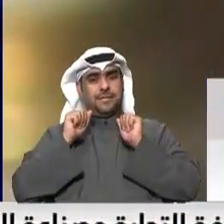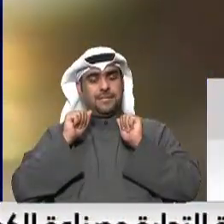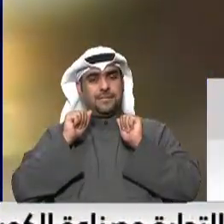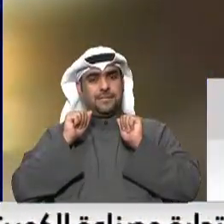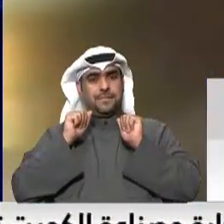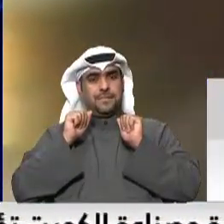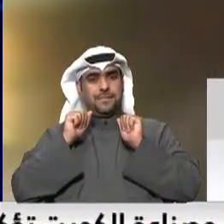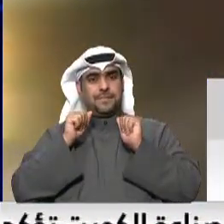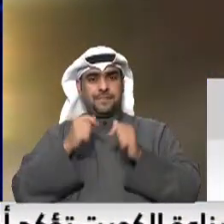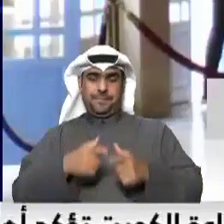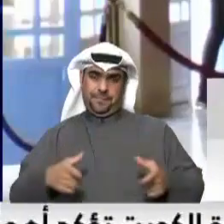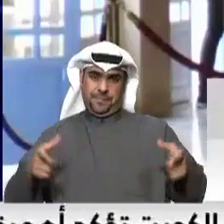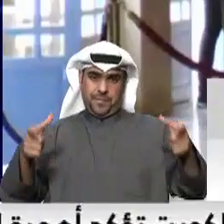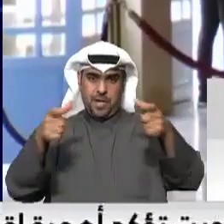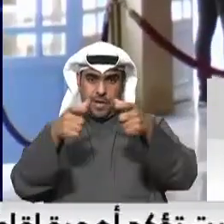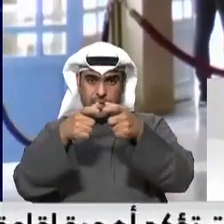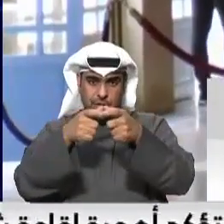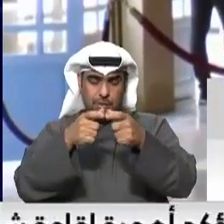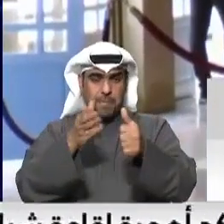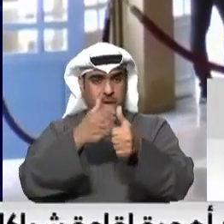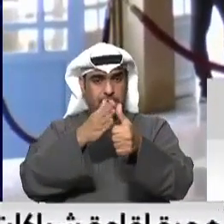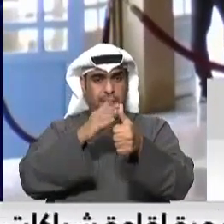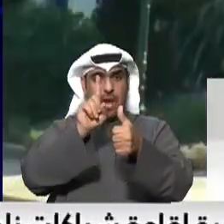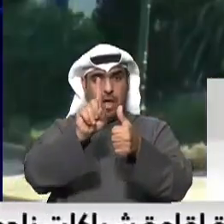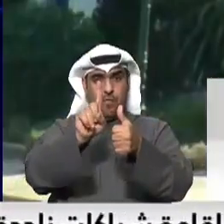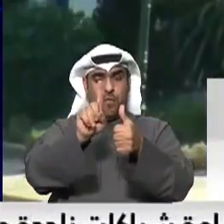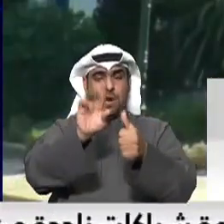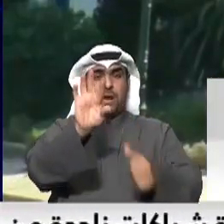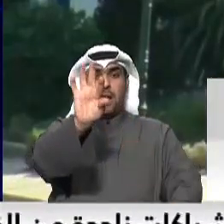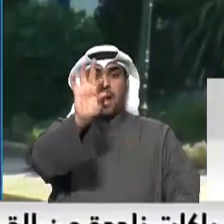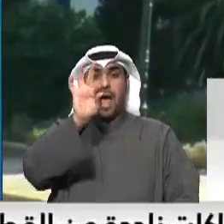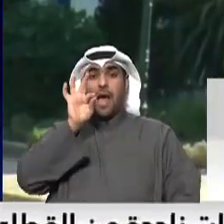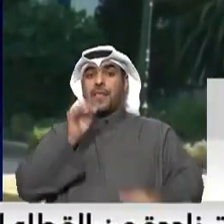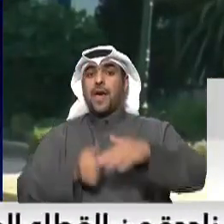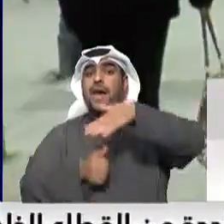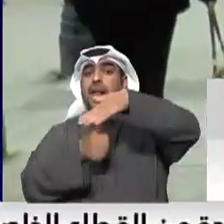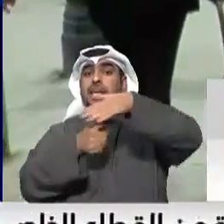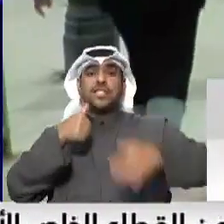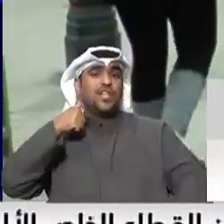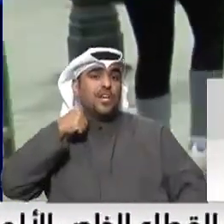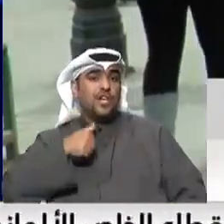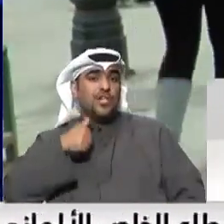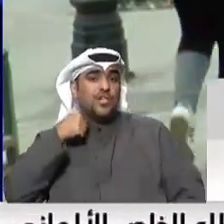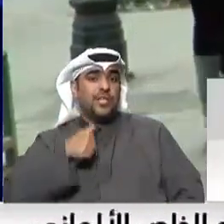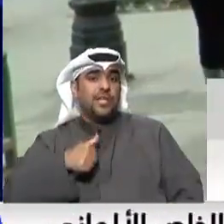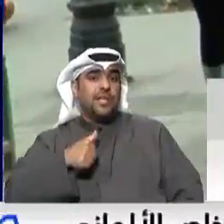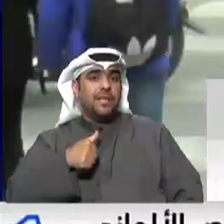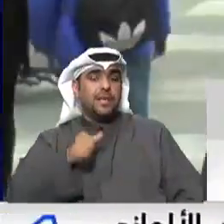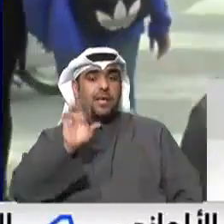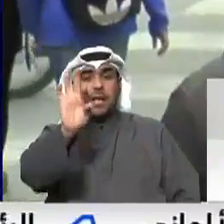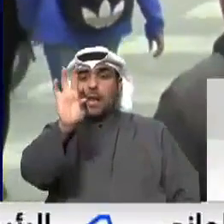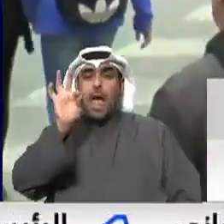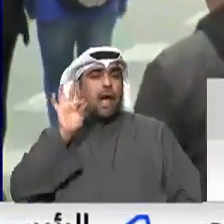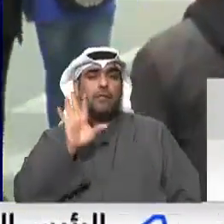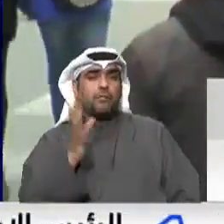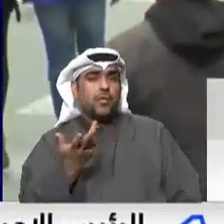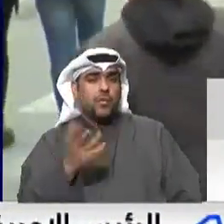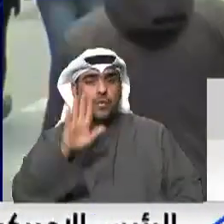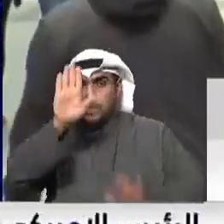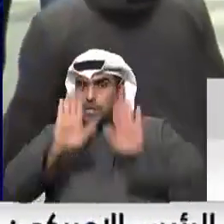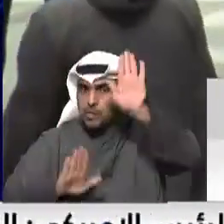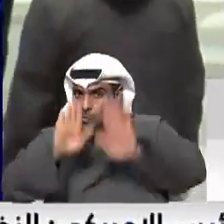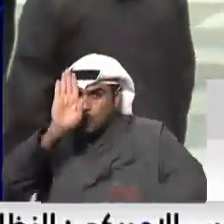عادية، تم خلالها القيام بإجراءات اختيار رئيس مجلس نواب